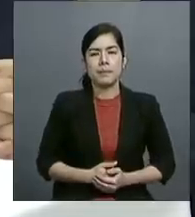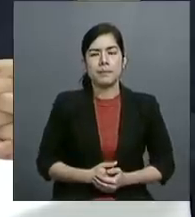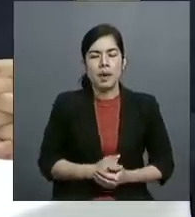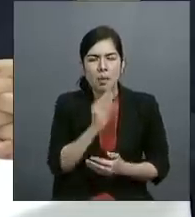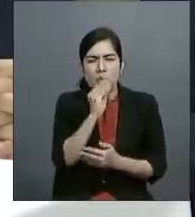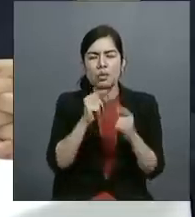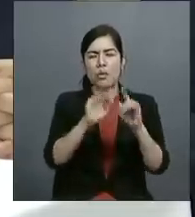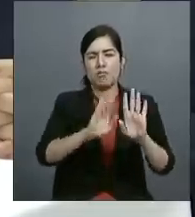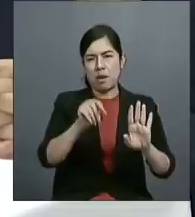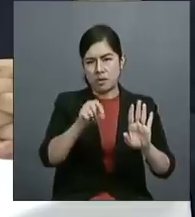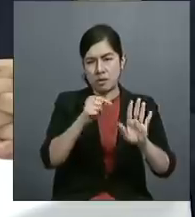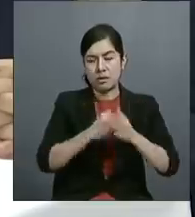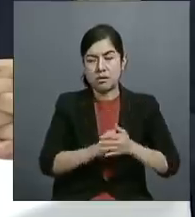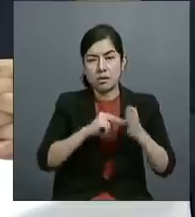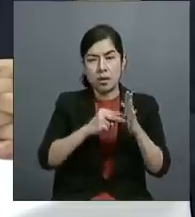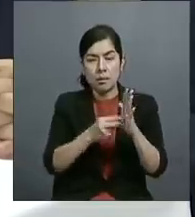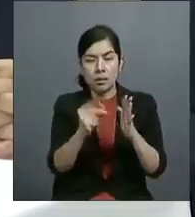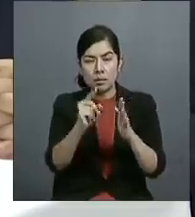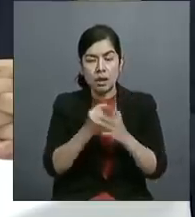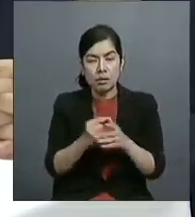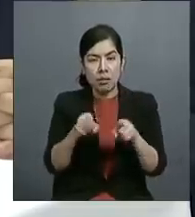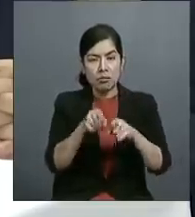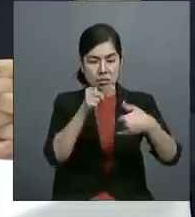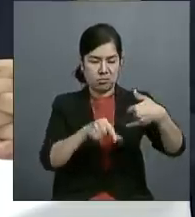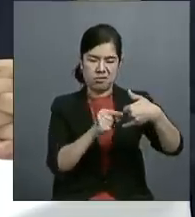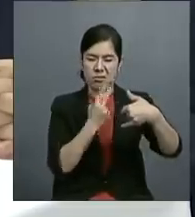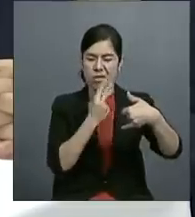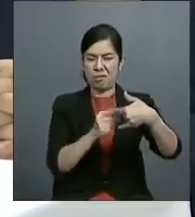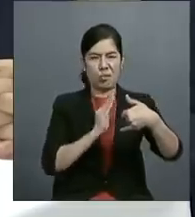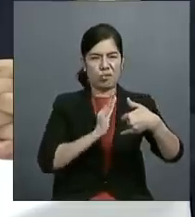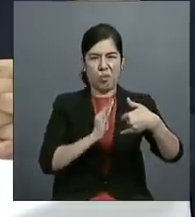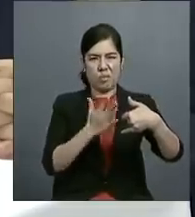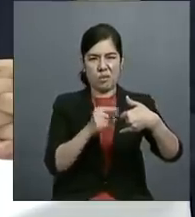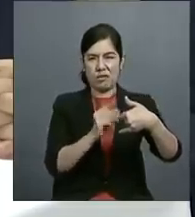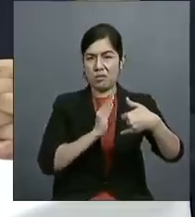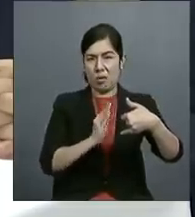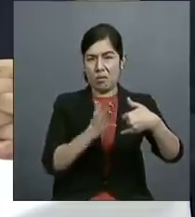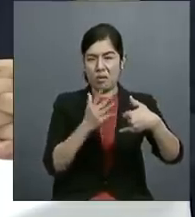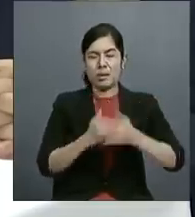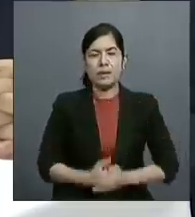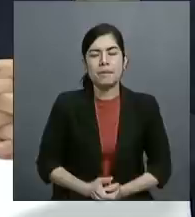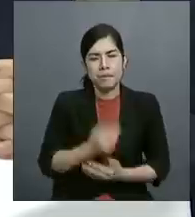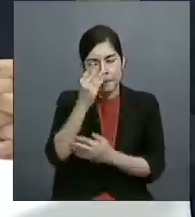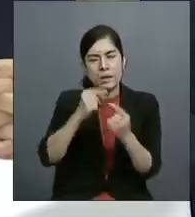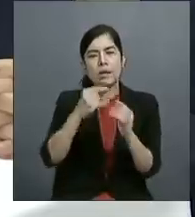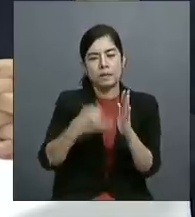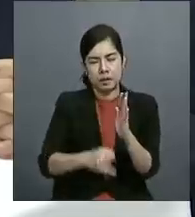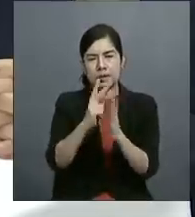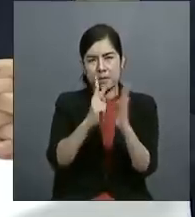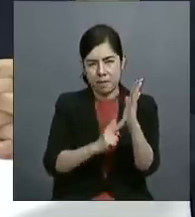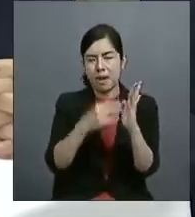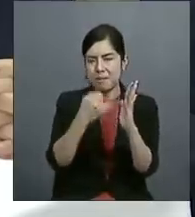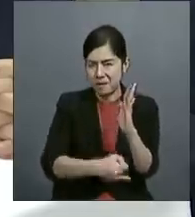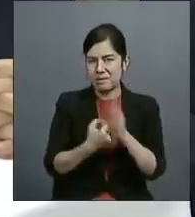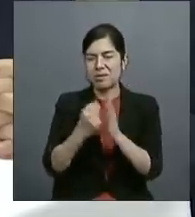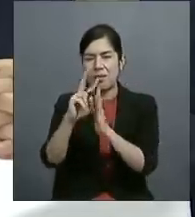างนี้เป็นการแสดงความไม่เป็นกลางทางการเมืองซึ่งก็ผิดกฎหมายผิดระเบีย